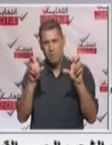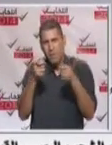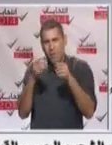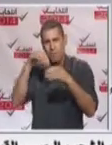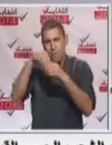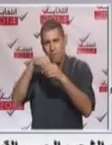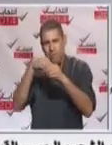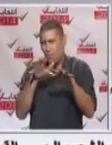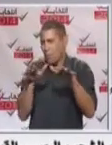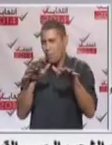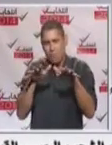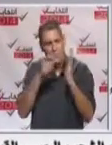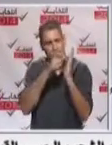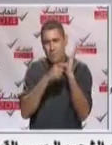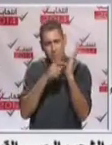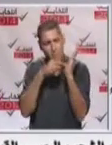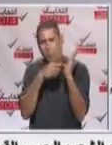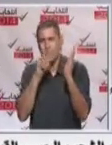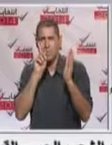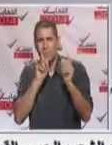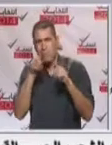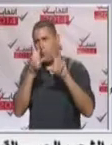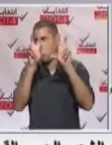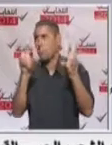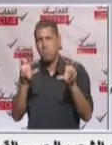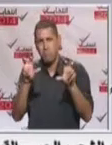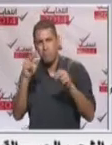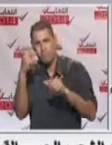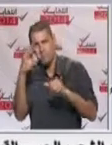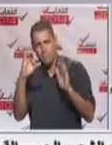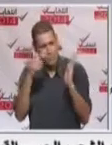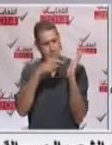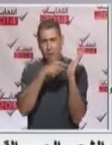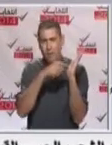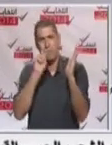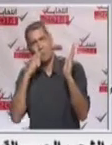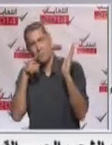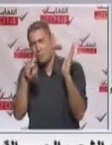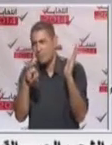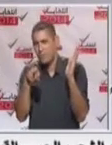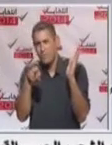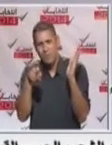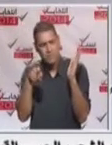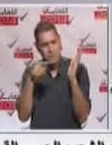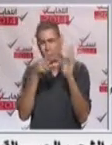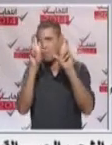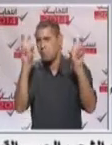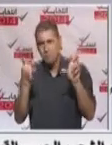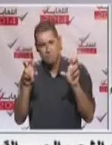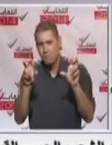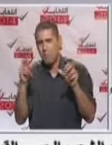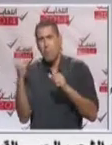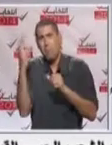العياشي الأستاذية في مادة العلوم، وداد مقدولي ماستير في المالية، صلاح عدودي الإجازة في المالية، هاجر غرسلاوي الإجازة في